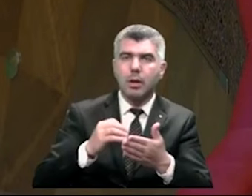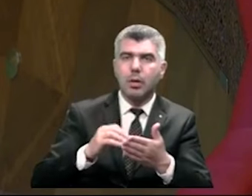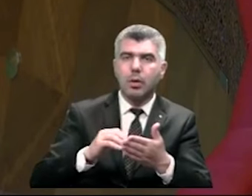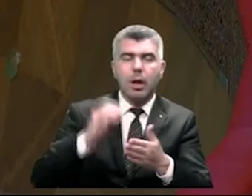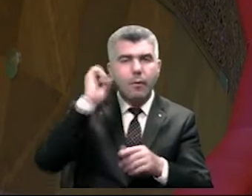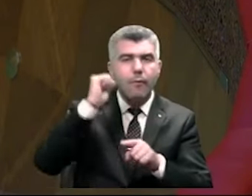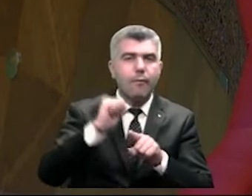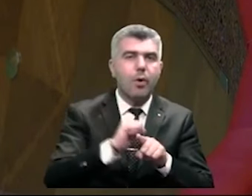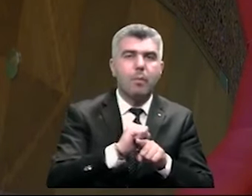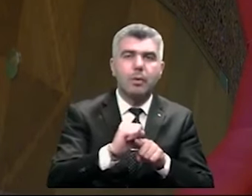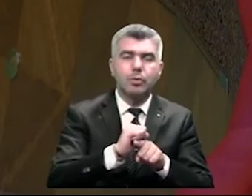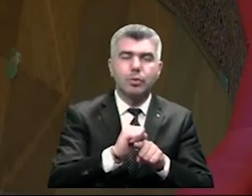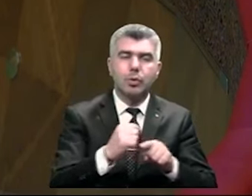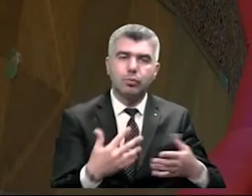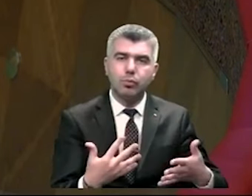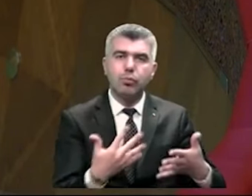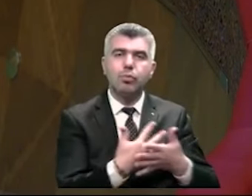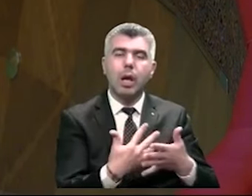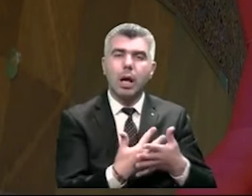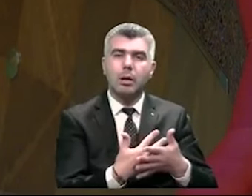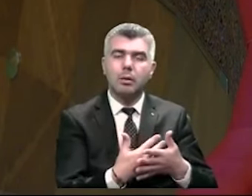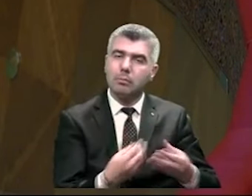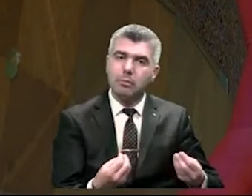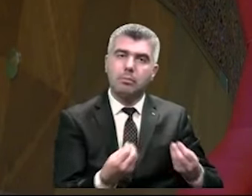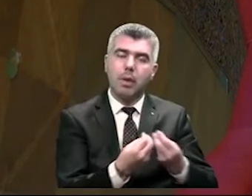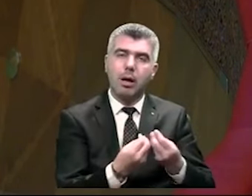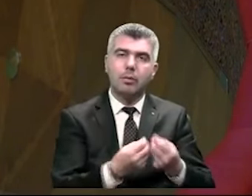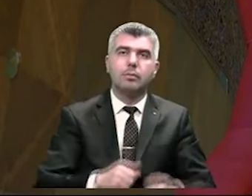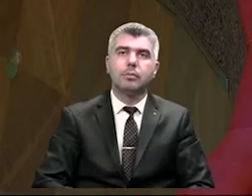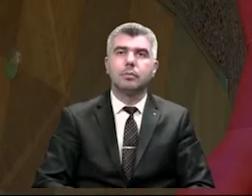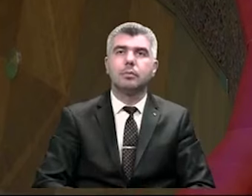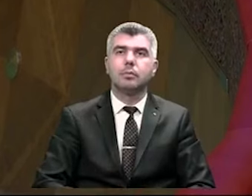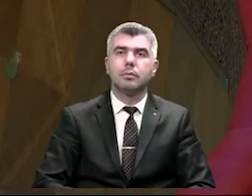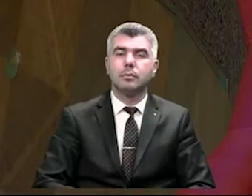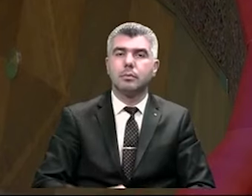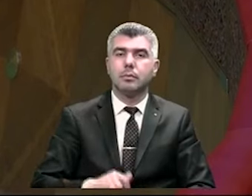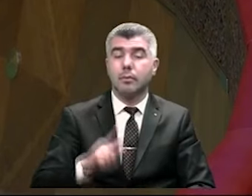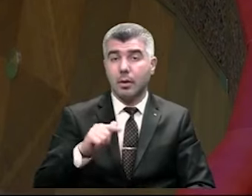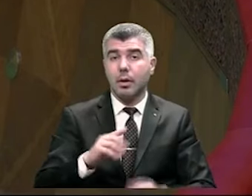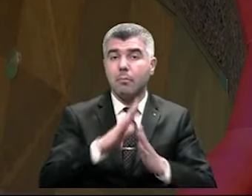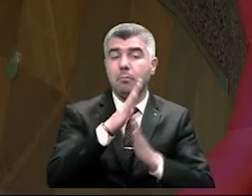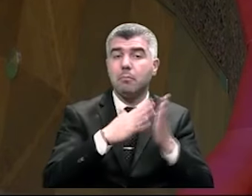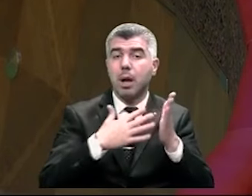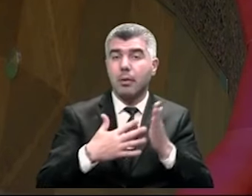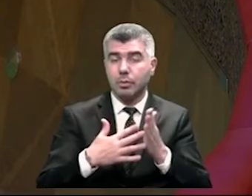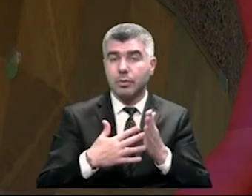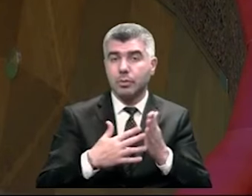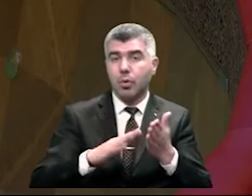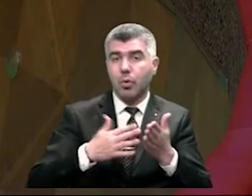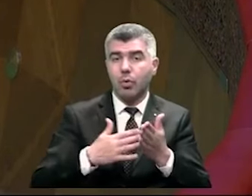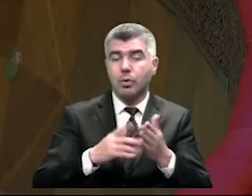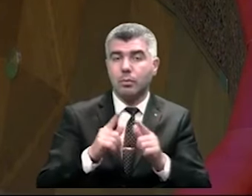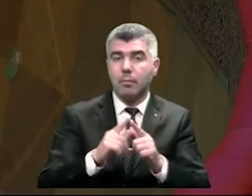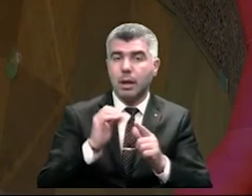التكوين بشراكه مع الفاعلين السوسيو الاقتصاديين وكذلك برمج واحد البرامج بحال